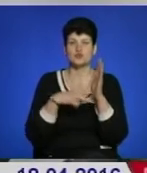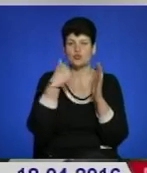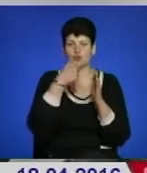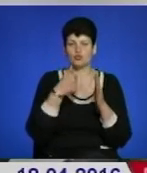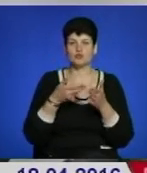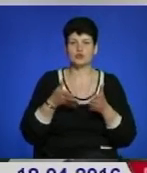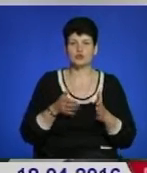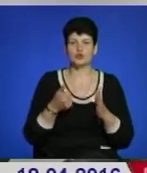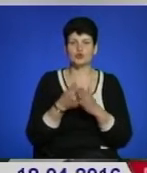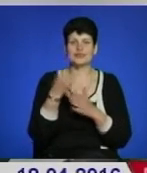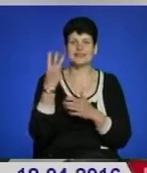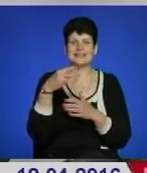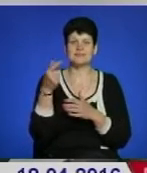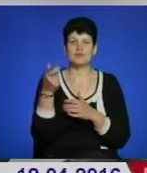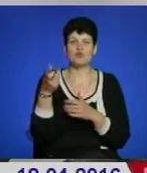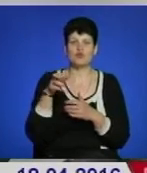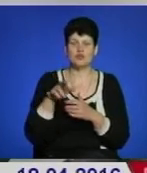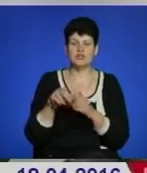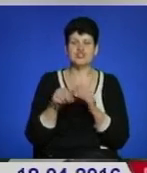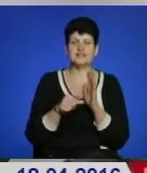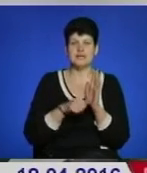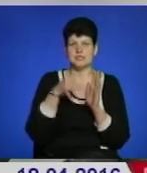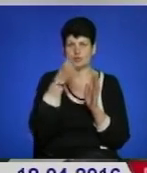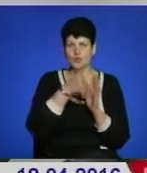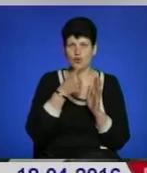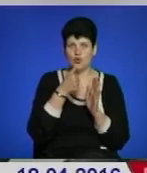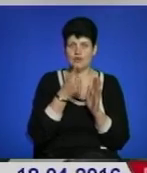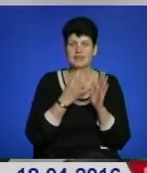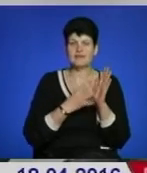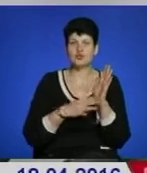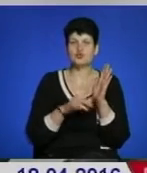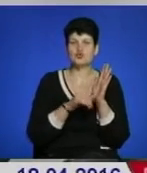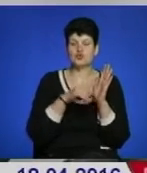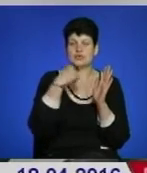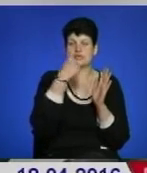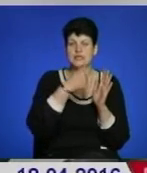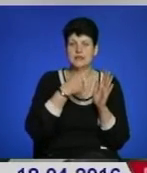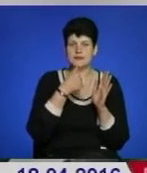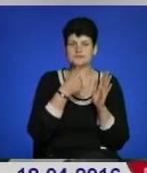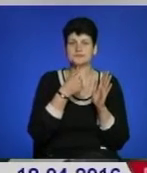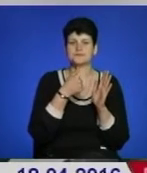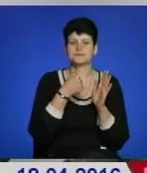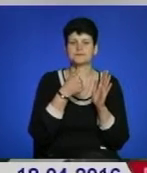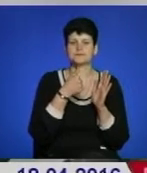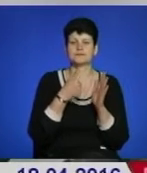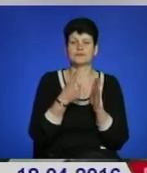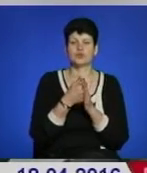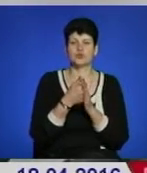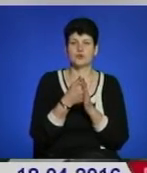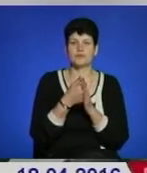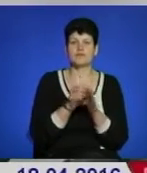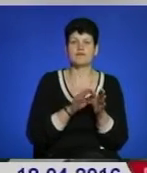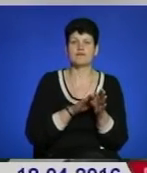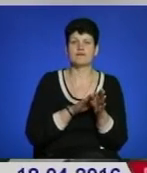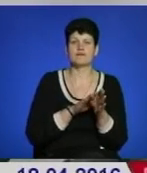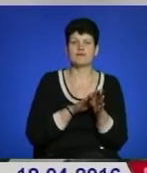до 31 грудня 16-го року, 96-го року народження до виповнення,